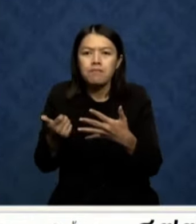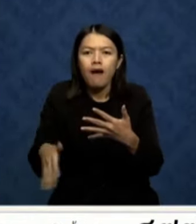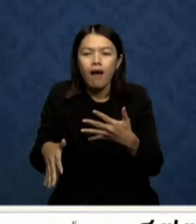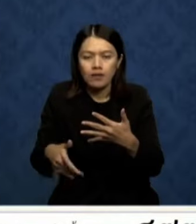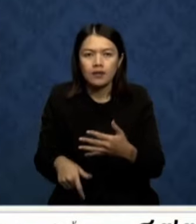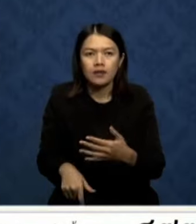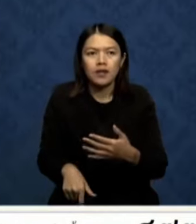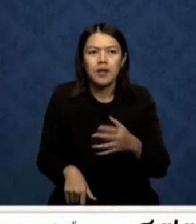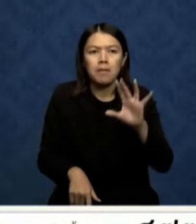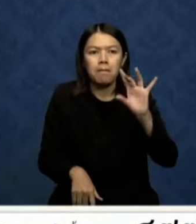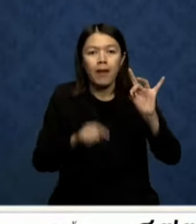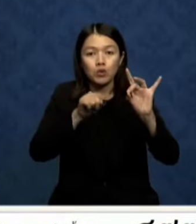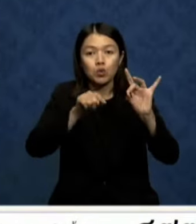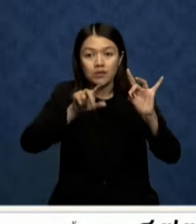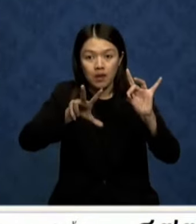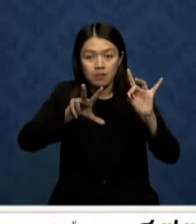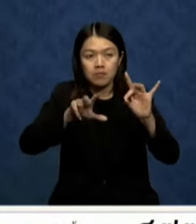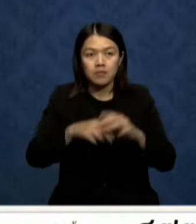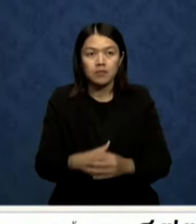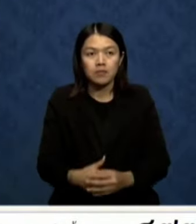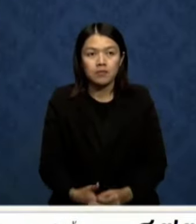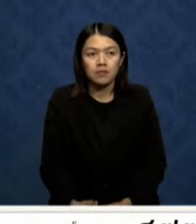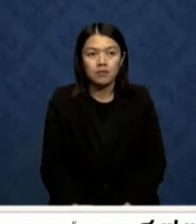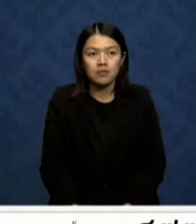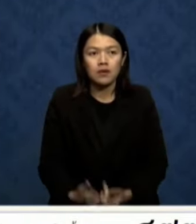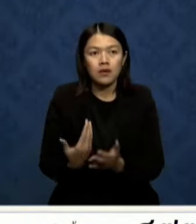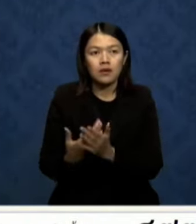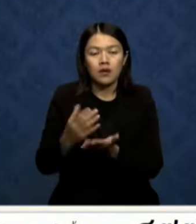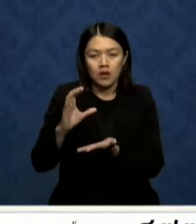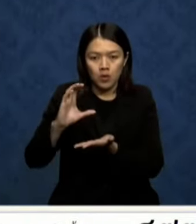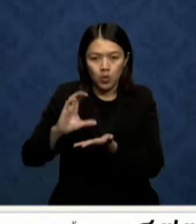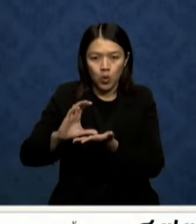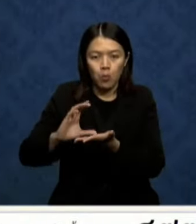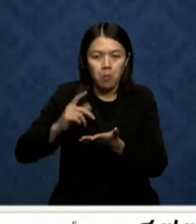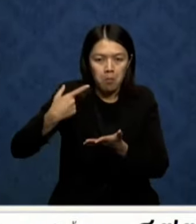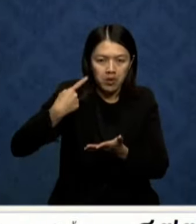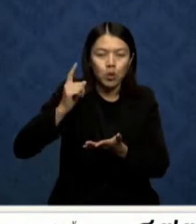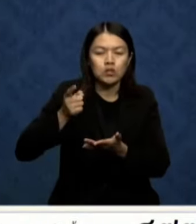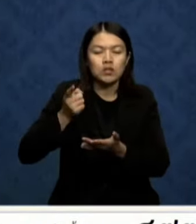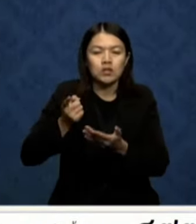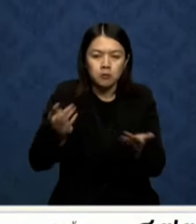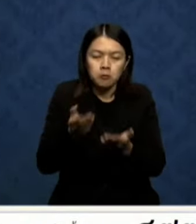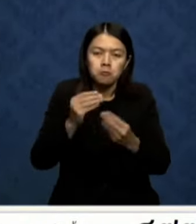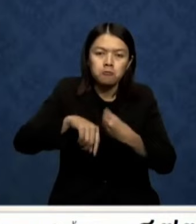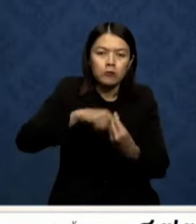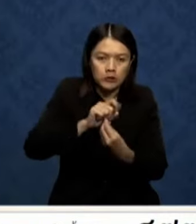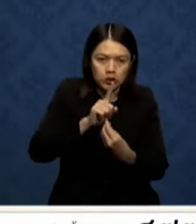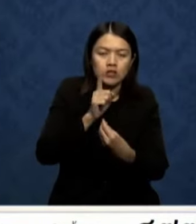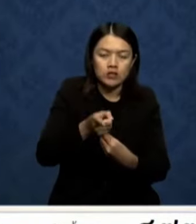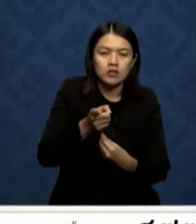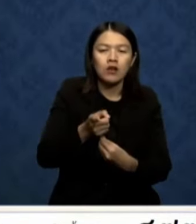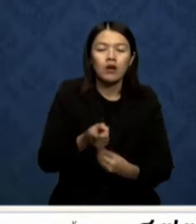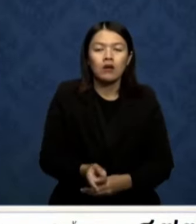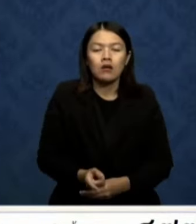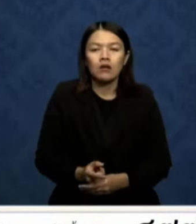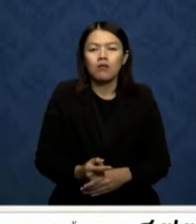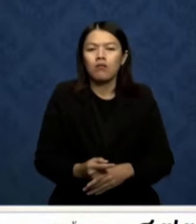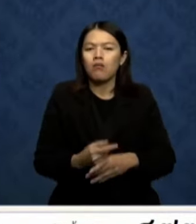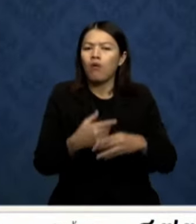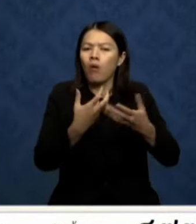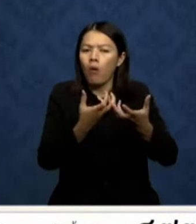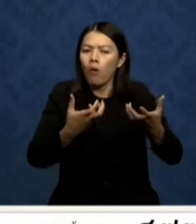ที่ 8.3 นะครับเพื่อให้เป็นการใช้งบประมาณเกิดความคุ้มค่าและเกิดประโยชน์ต่อการกระตุ้นเศรษฐกิจสูงสุดการกำหนดรายการสินค้า